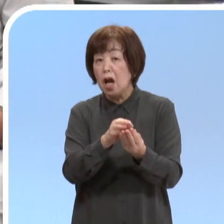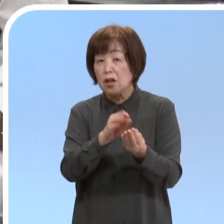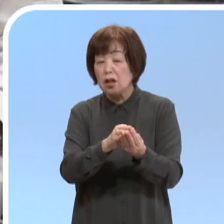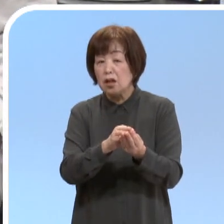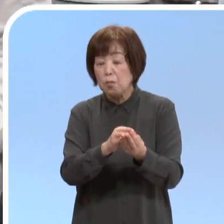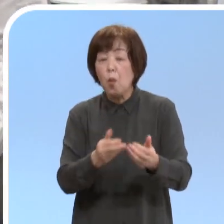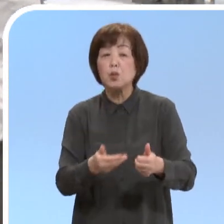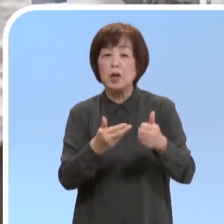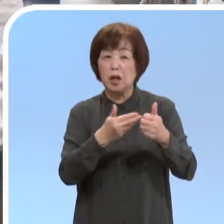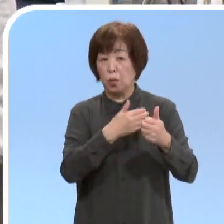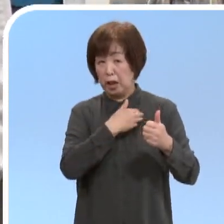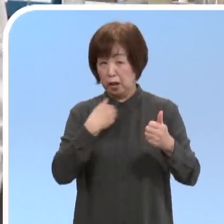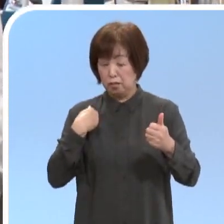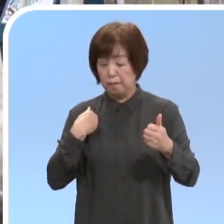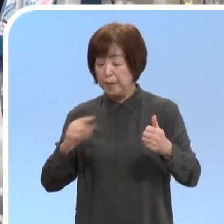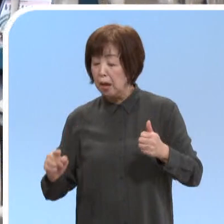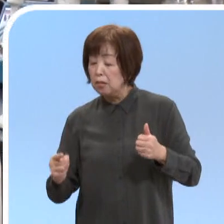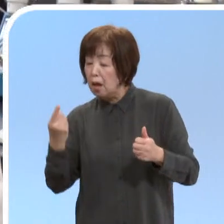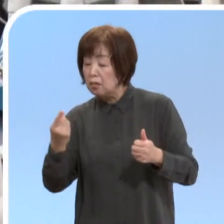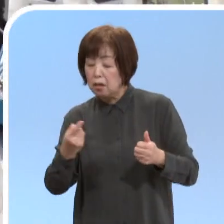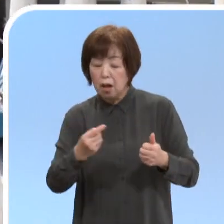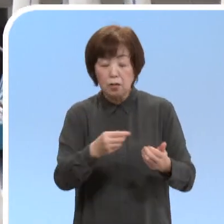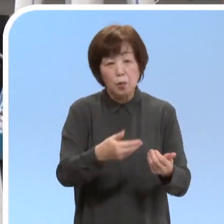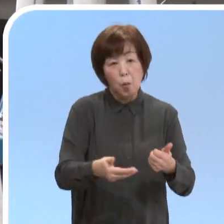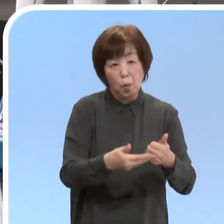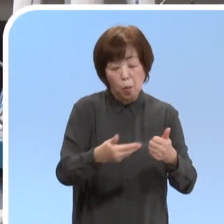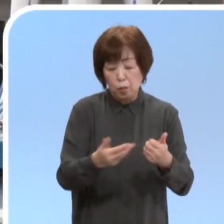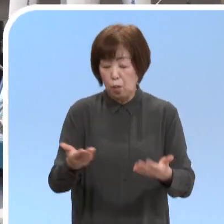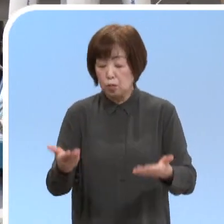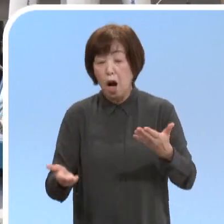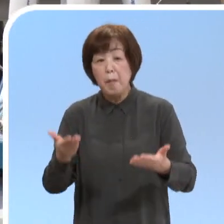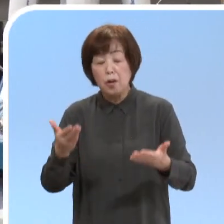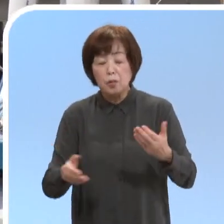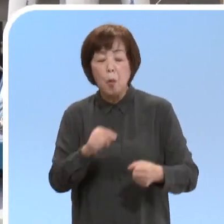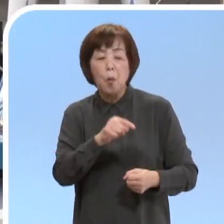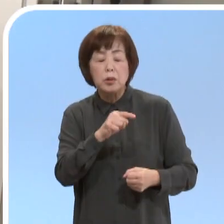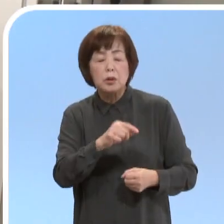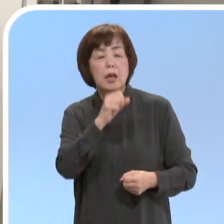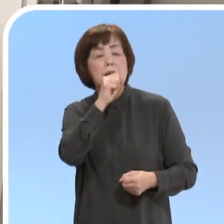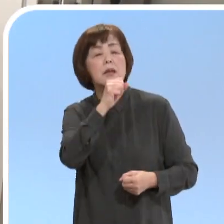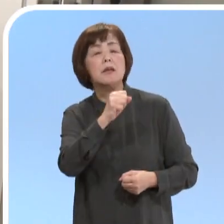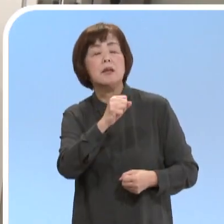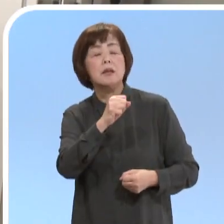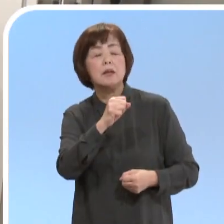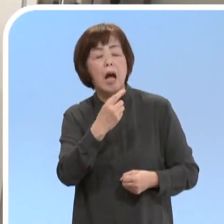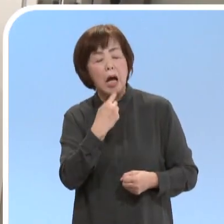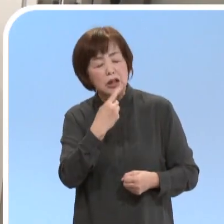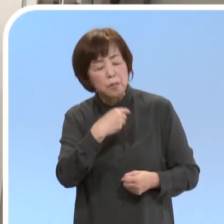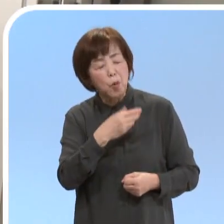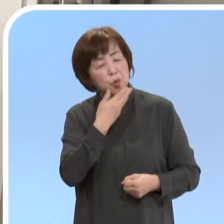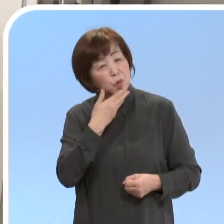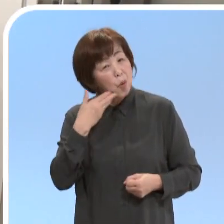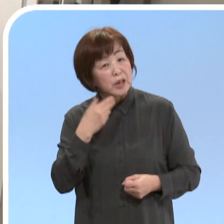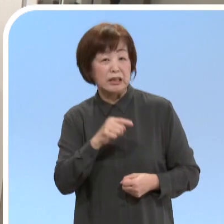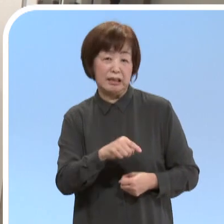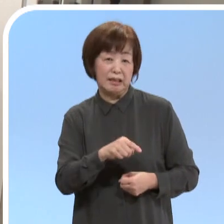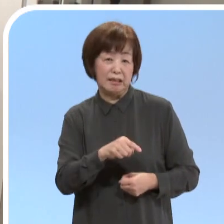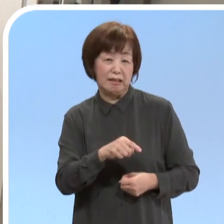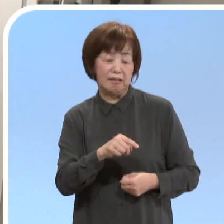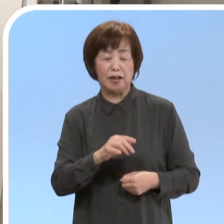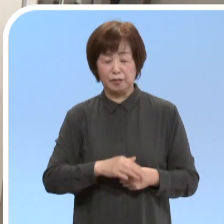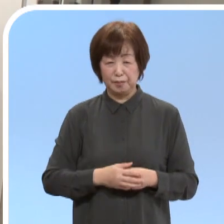けどさらにはあの天然よりももっといいものができるという味もむしろいいと